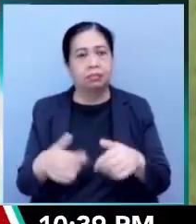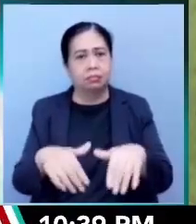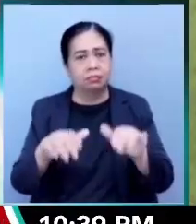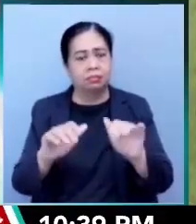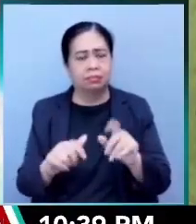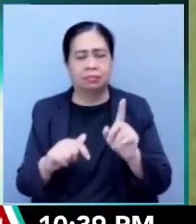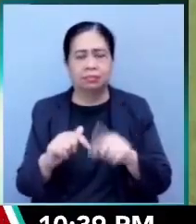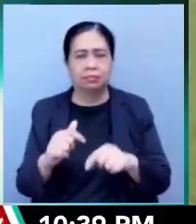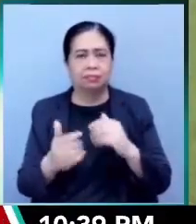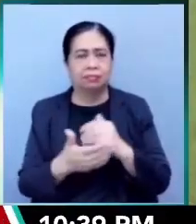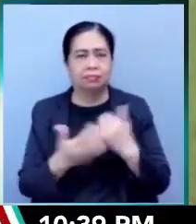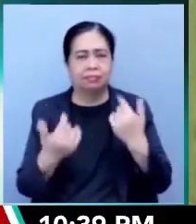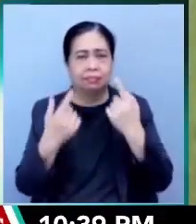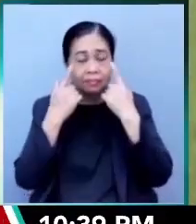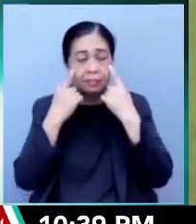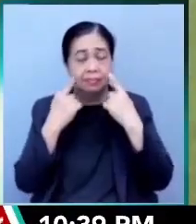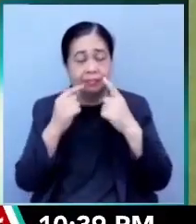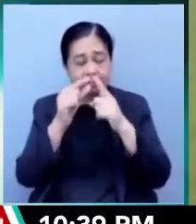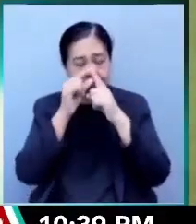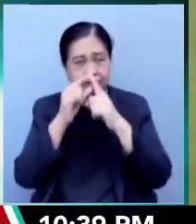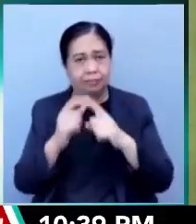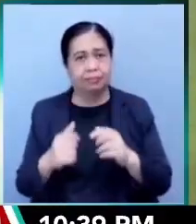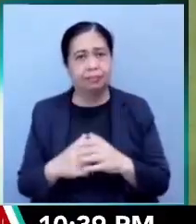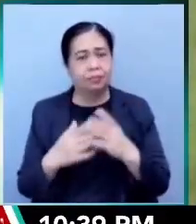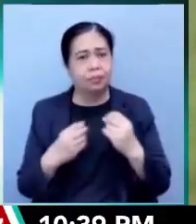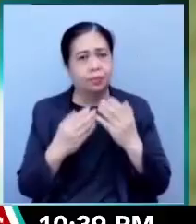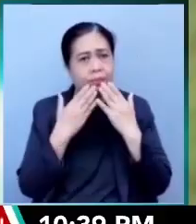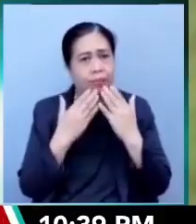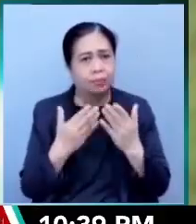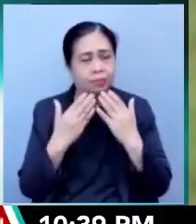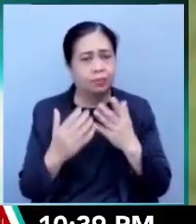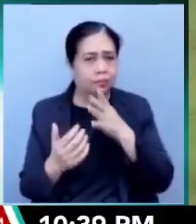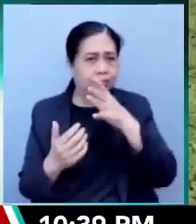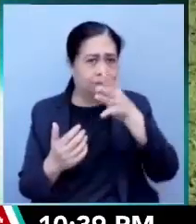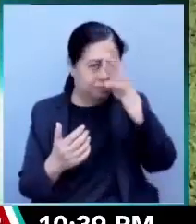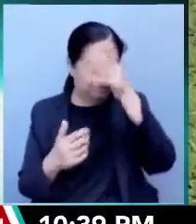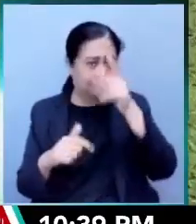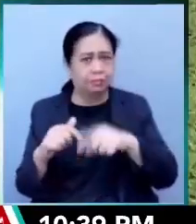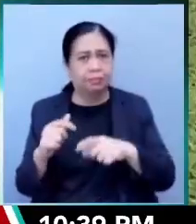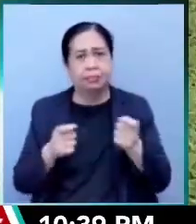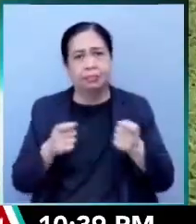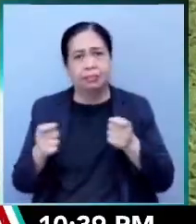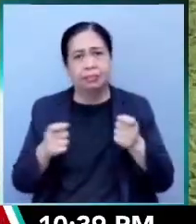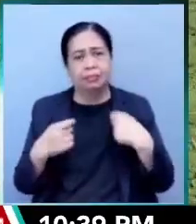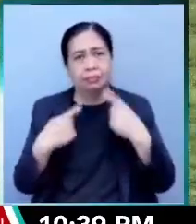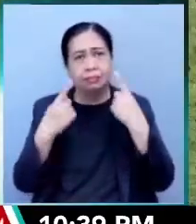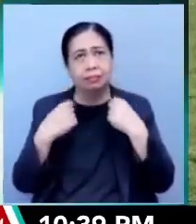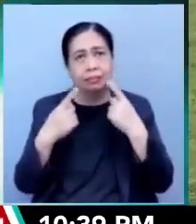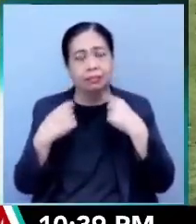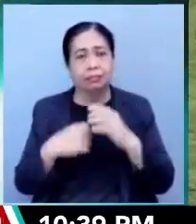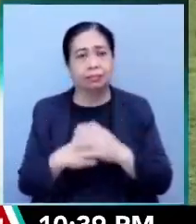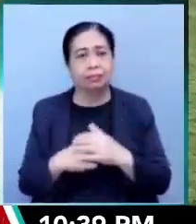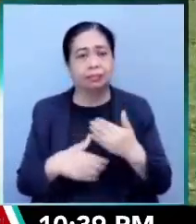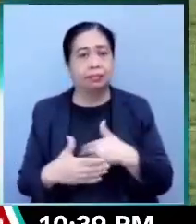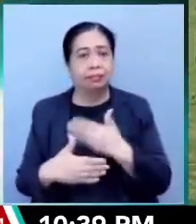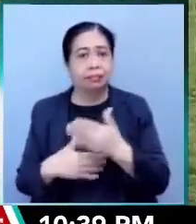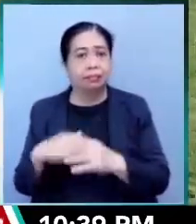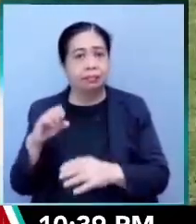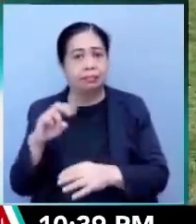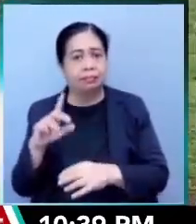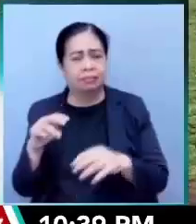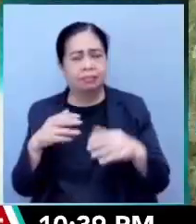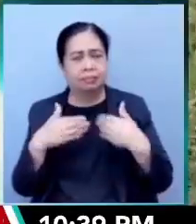maluha. Malaki utalog ko po sa kanila, kaya hindi ko mapigilan po iyak ko. Si Evelyn, bagamat naka-move on na raw, naluluha pa